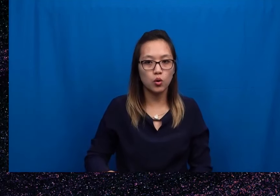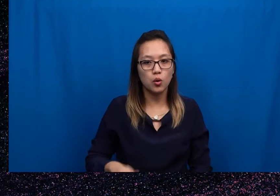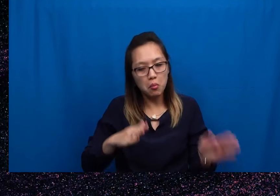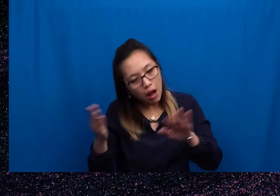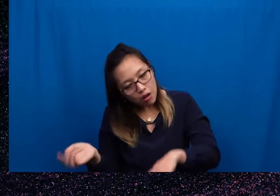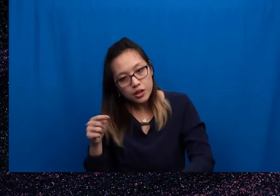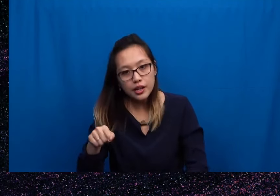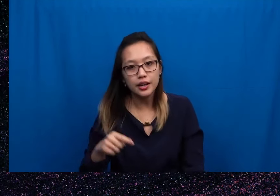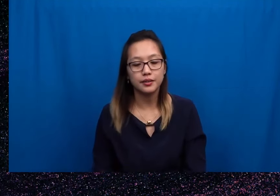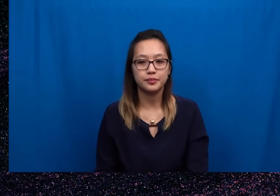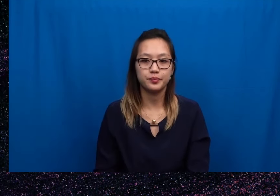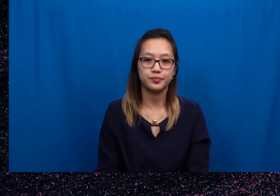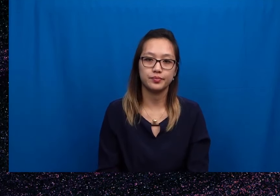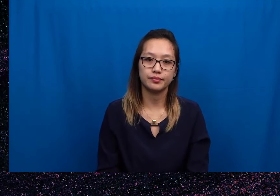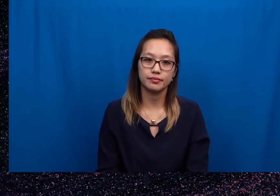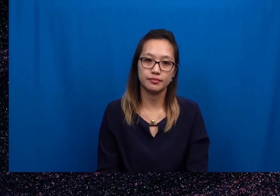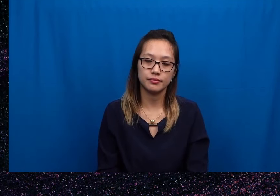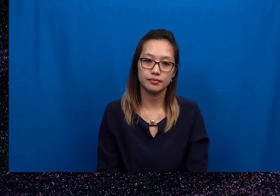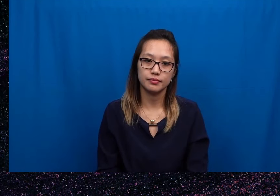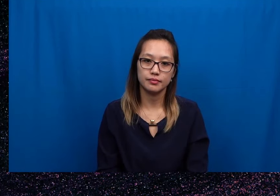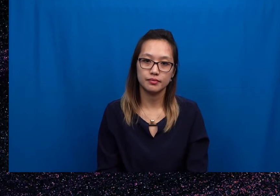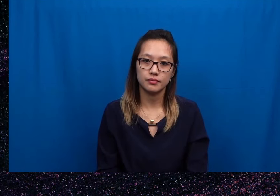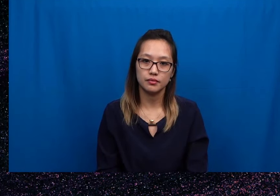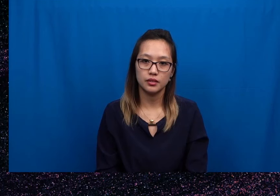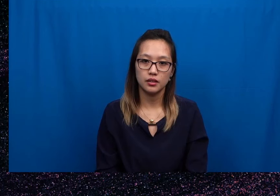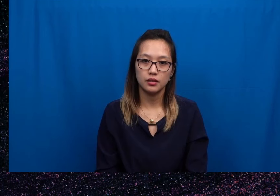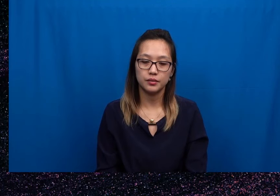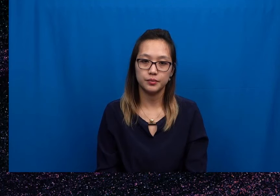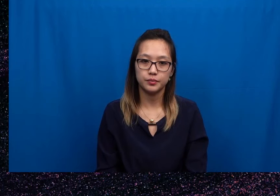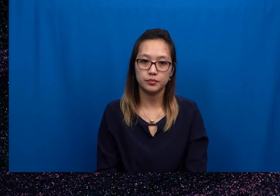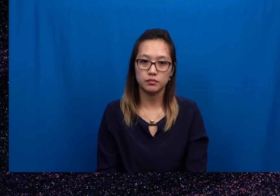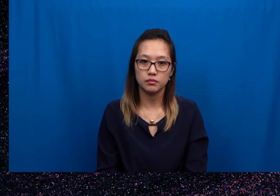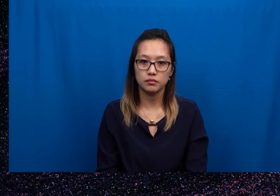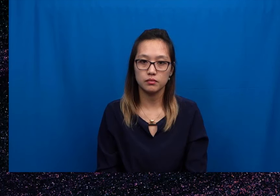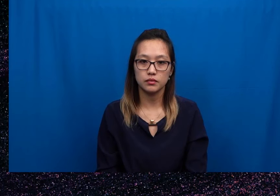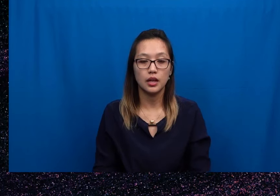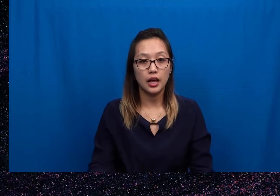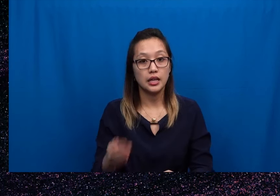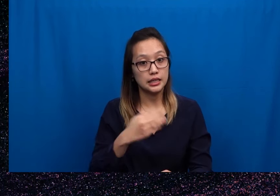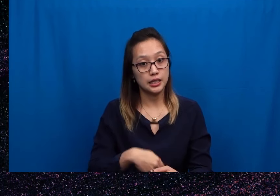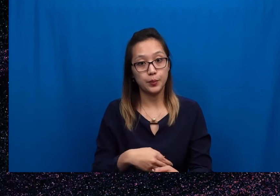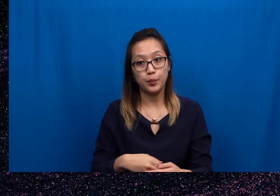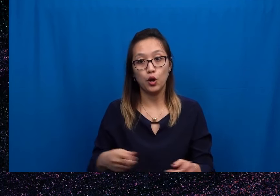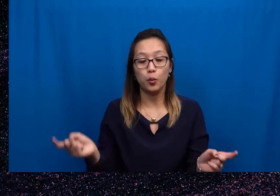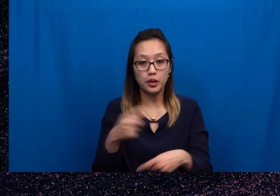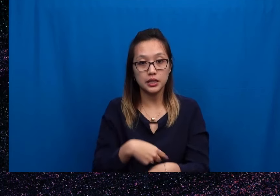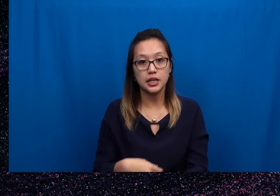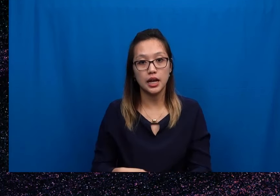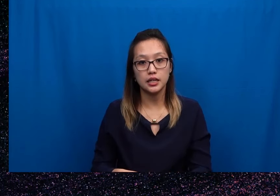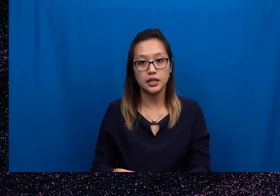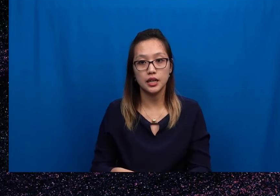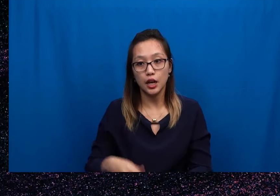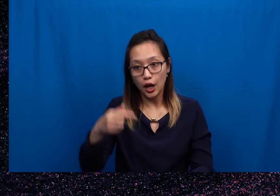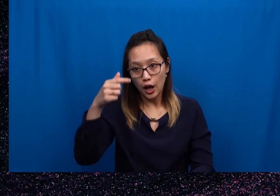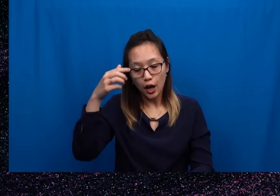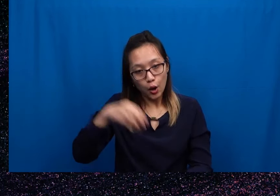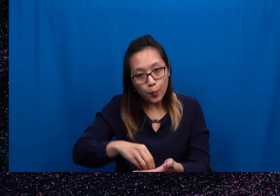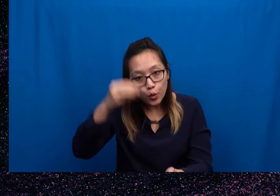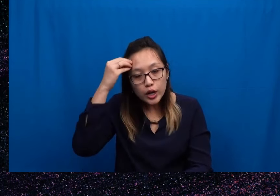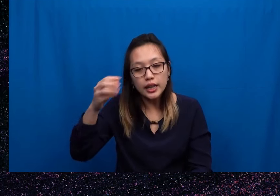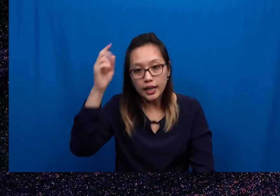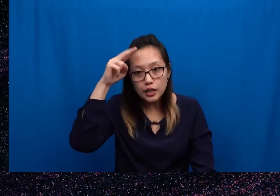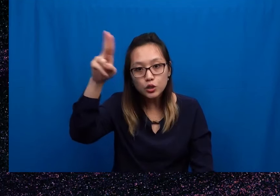ini? Saudara sekalian tentu mengetahui bahwa sebelum menjadi Rasul Yesus, Rasul Paulus itu